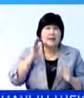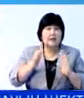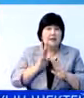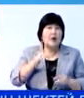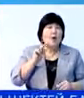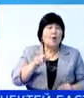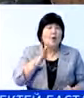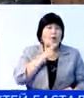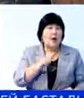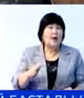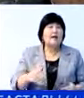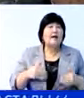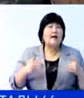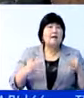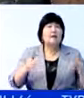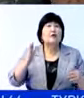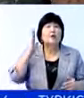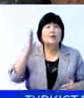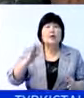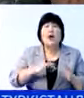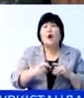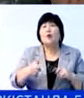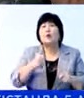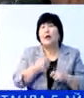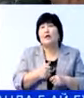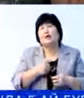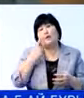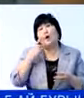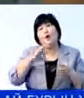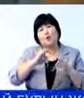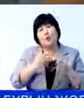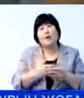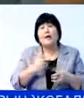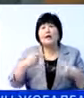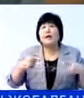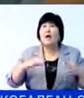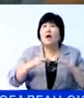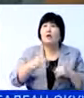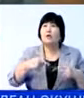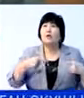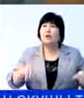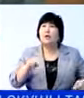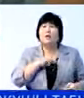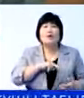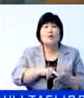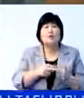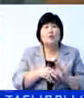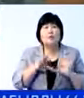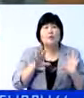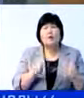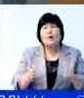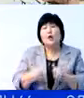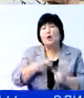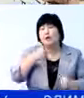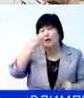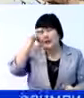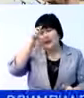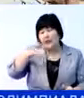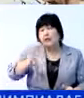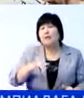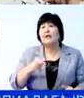Ол уақытқа дейін ілгерілеу болады деп аудан әкімдері топшылап отыр. Өйткені кей аудандар бірқатар жобалар бойынша көршілес Қытай елімен